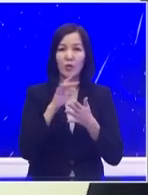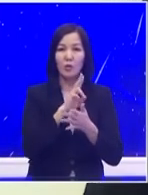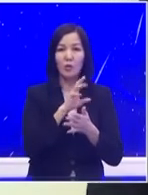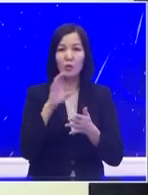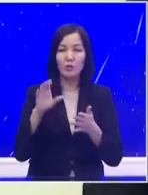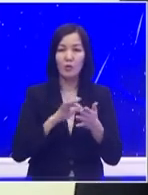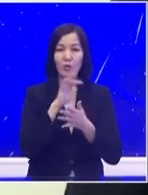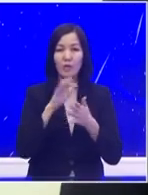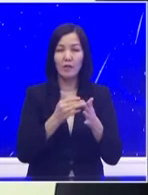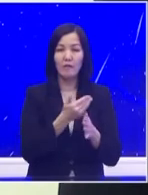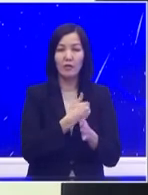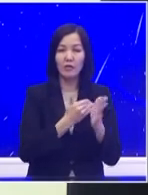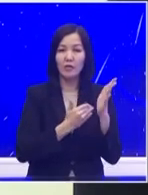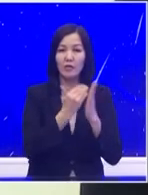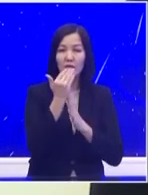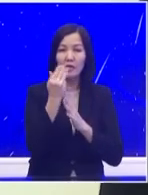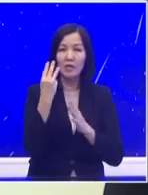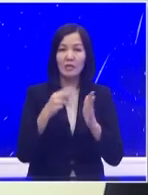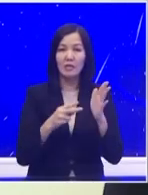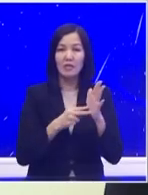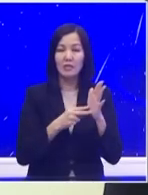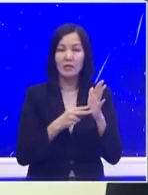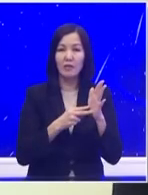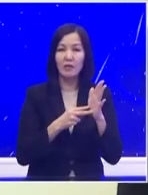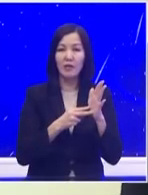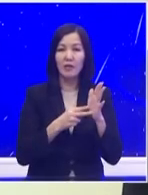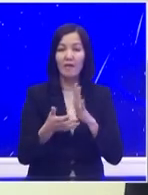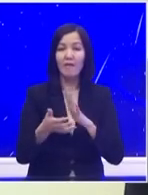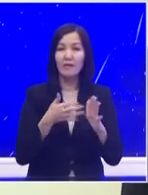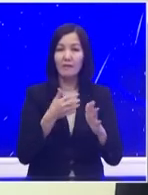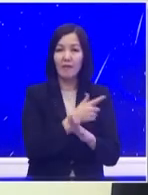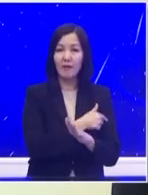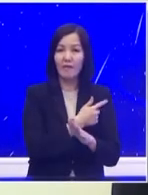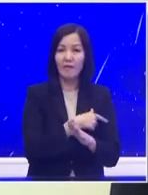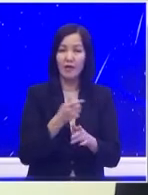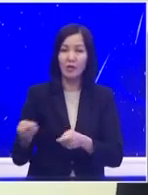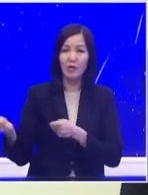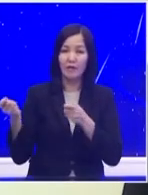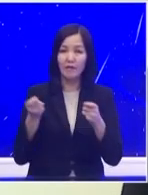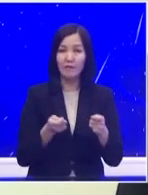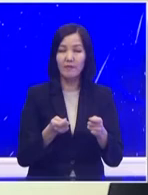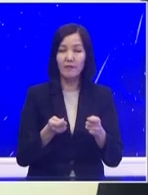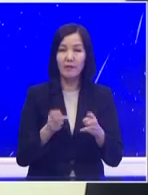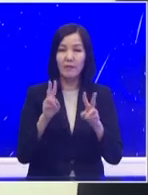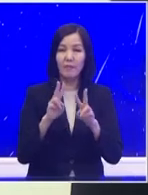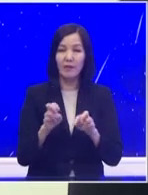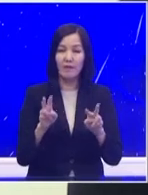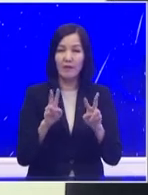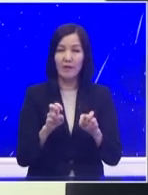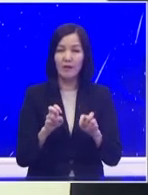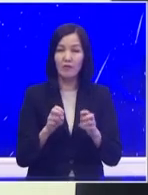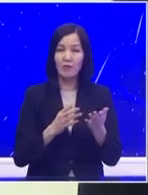При температуре свыше 37 градусов мы уже вызываем медиков, медперсонал, который